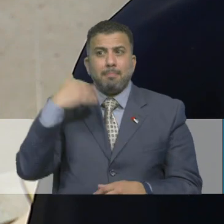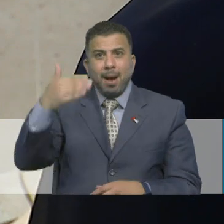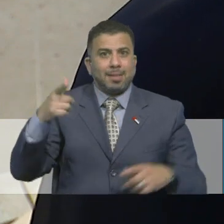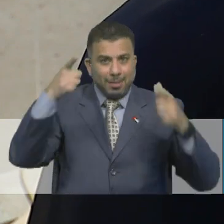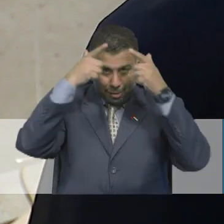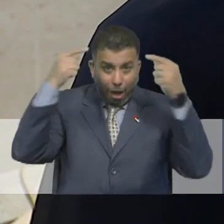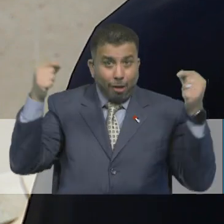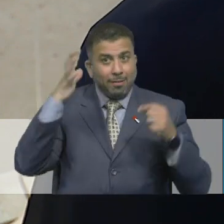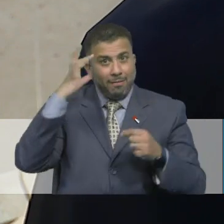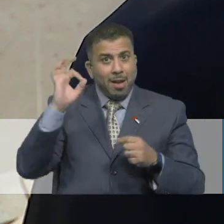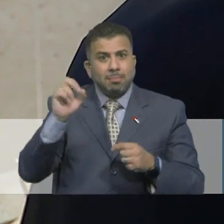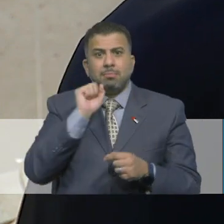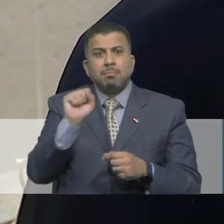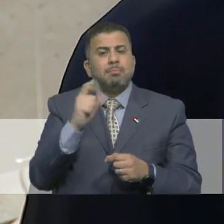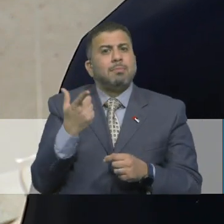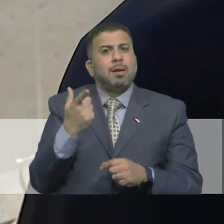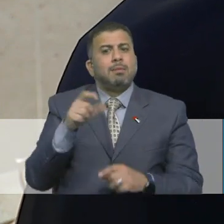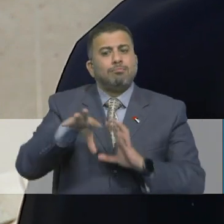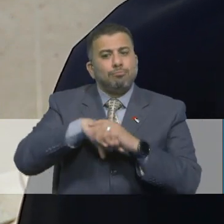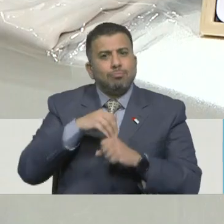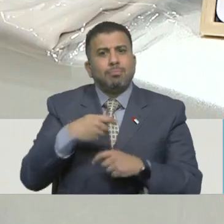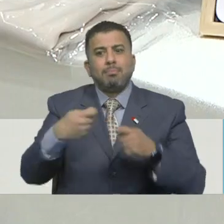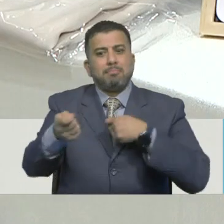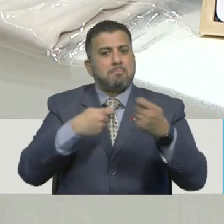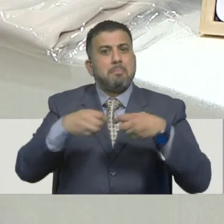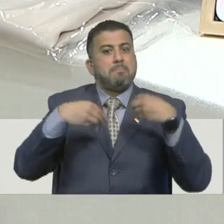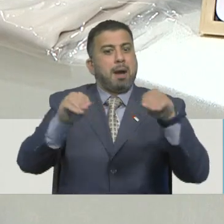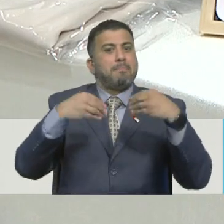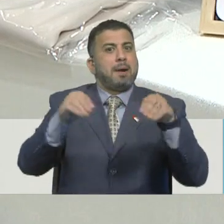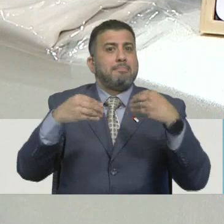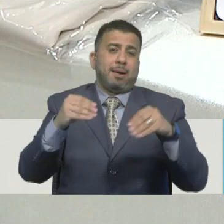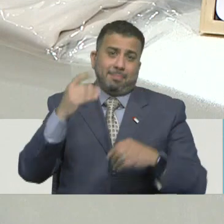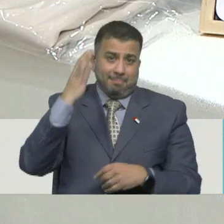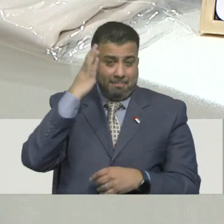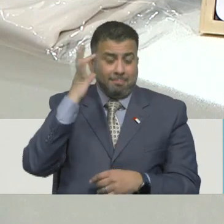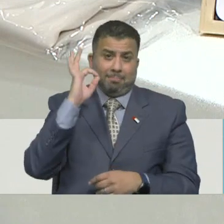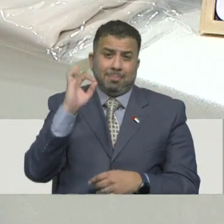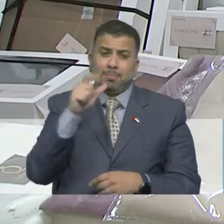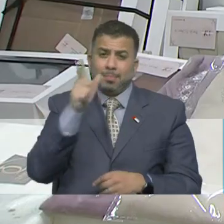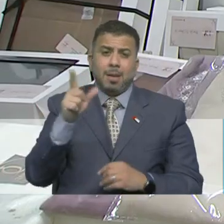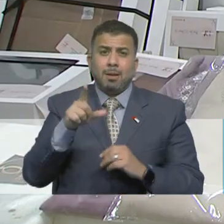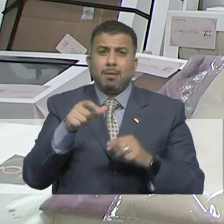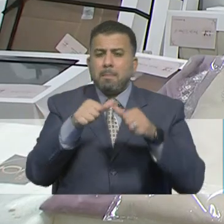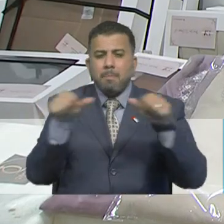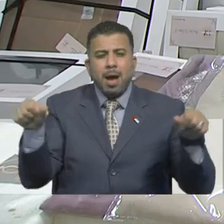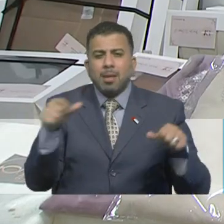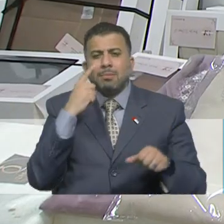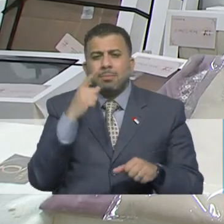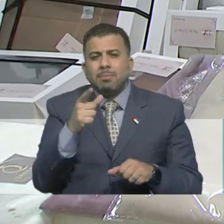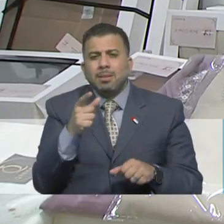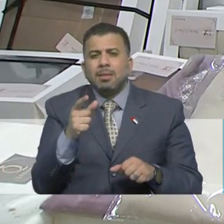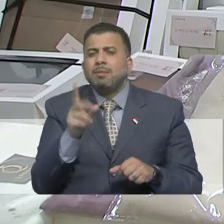التخرج وقدرتهم على إدخال المجال التسويق. المعرض ضم مشاريع صغيرة تمثل